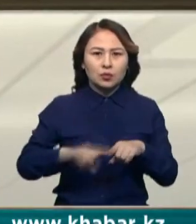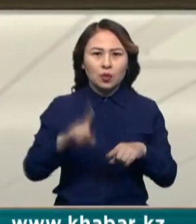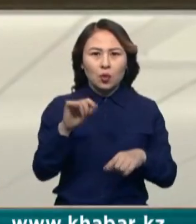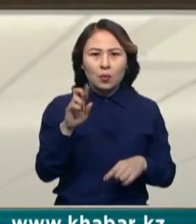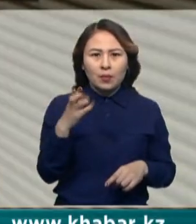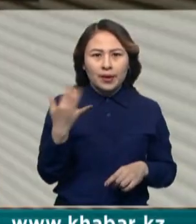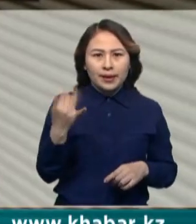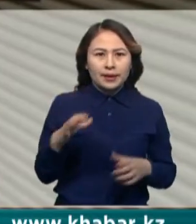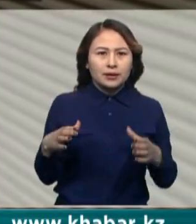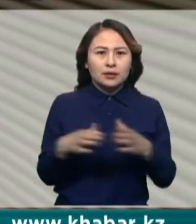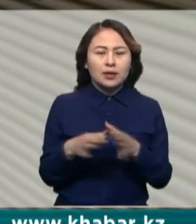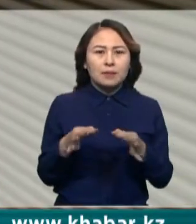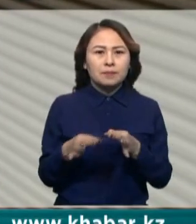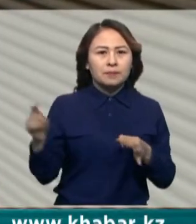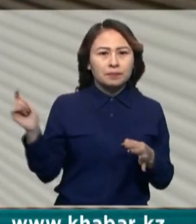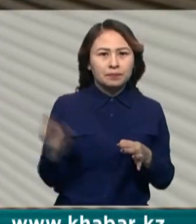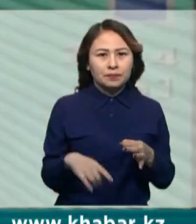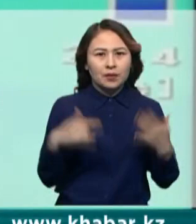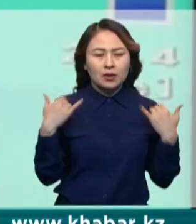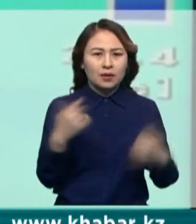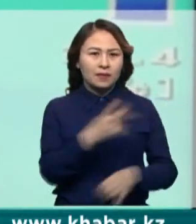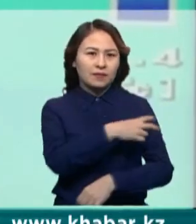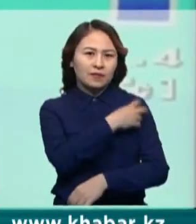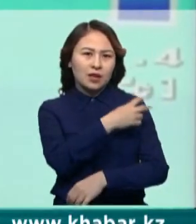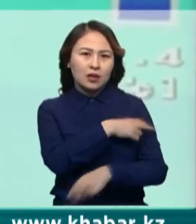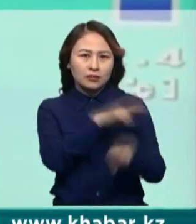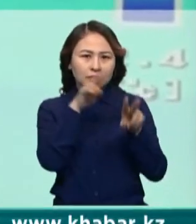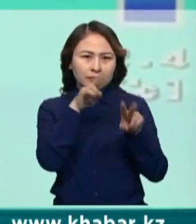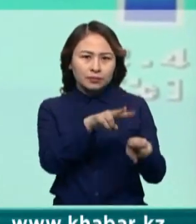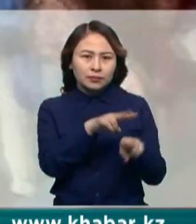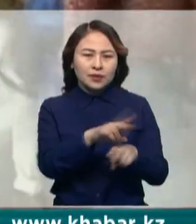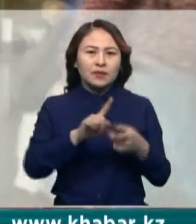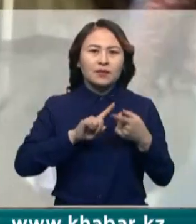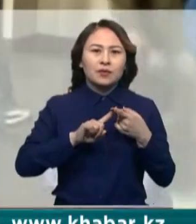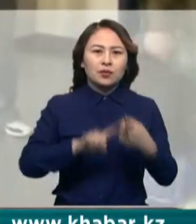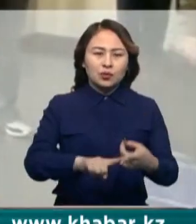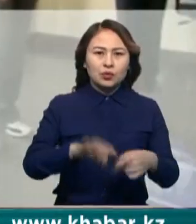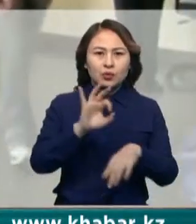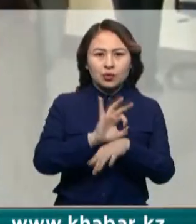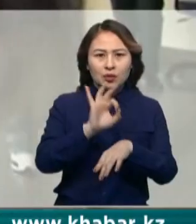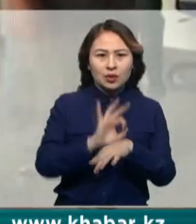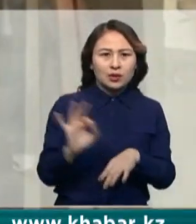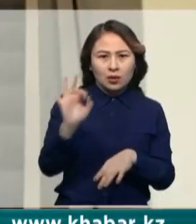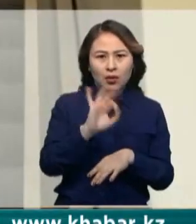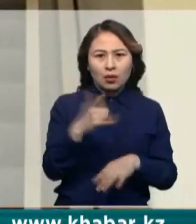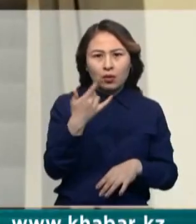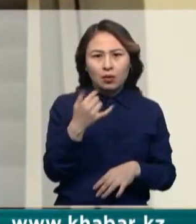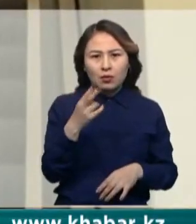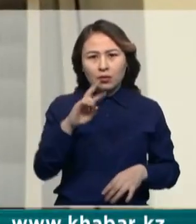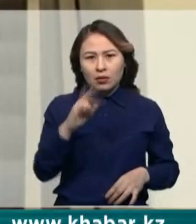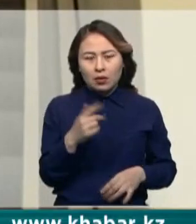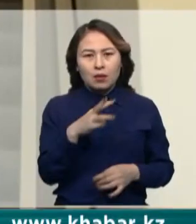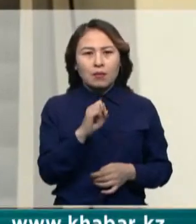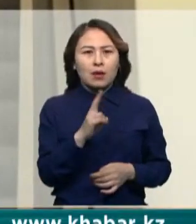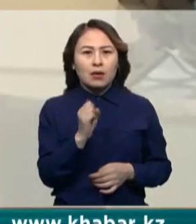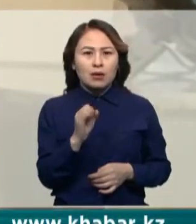Хубей провинциясынан келген. Қазір олар дәрігерлердің жіті бақылауында. Айта кетейік, бұған дейін вирус жұқтыру дерегі осы елдерден